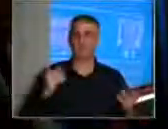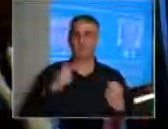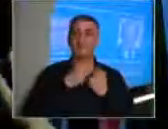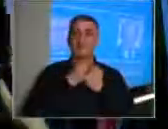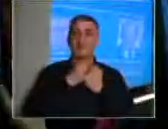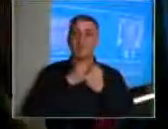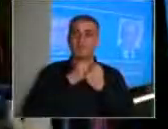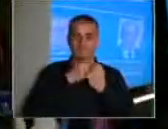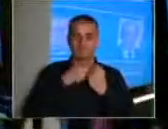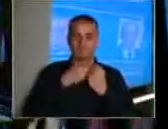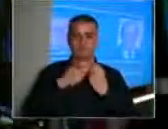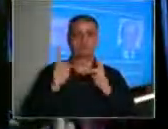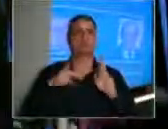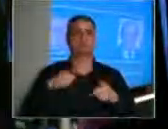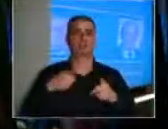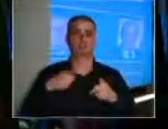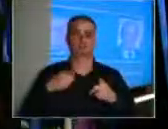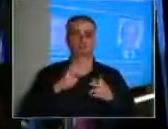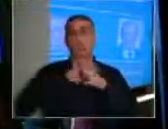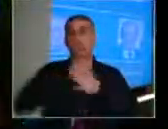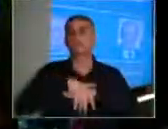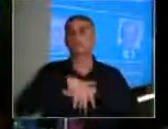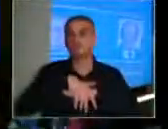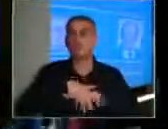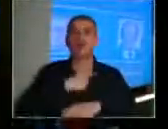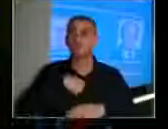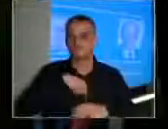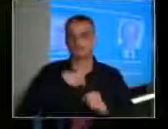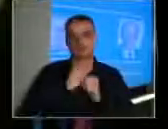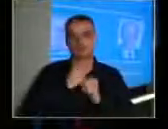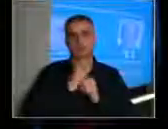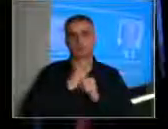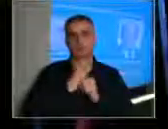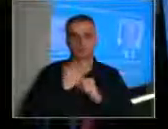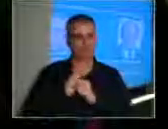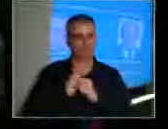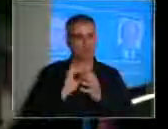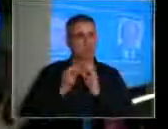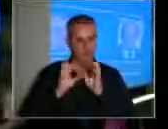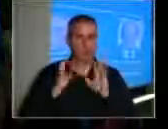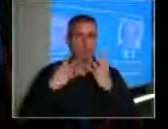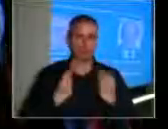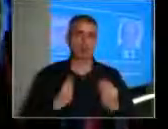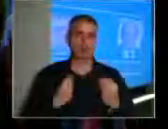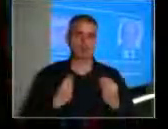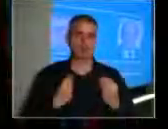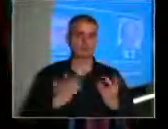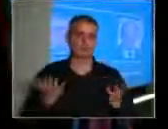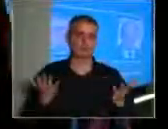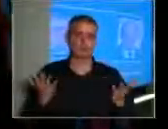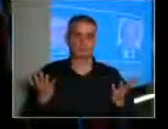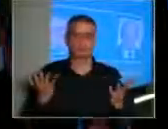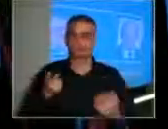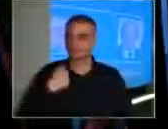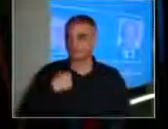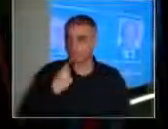והמאבקים האלה ברשת יש להם השפעה. ואנחנו עושים עבודת רשת לא רע בכלל, ובצניעות רבה.